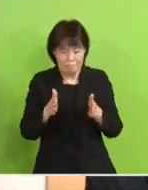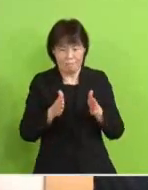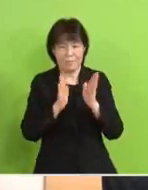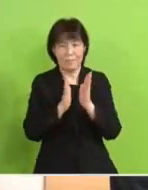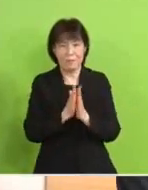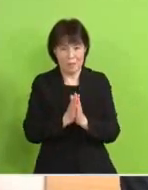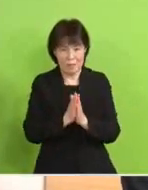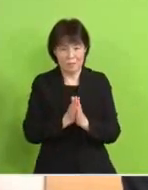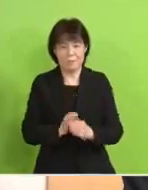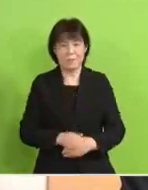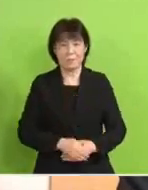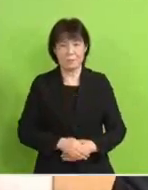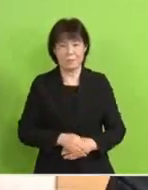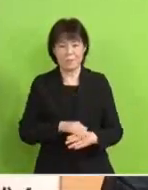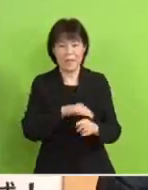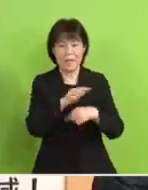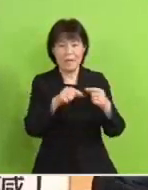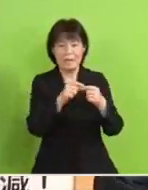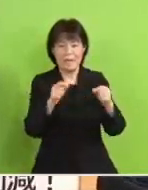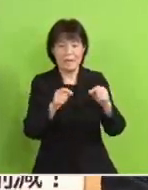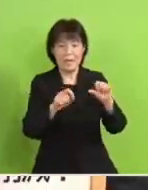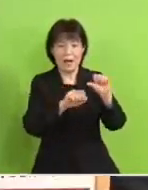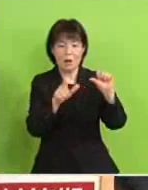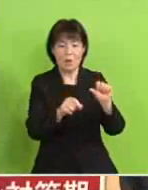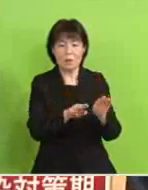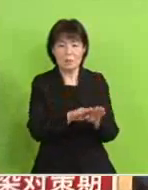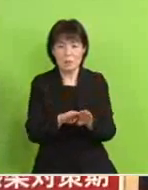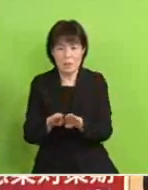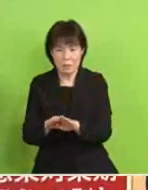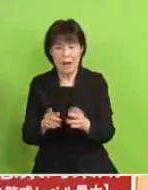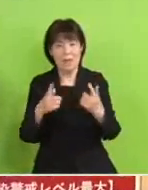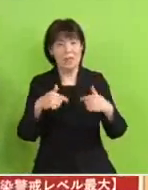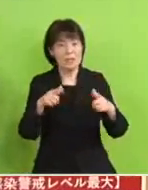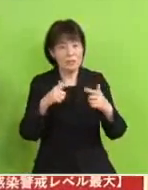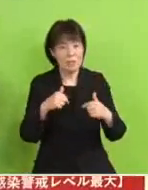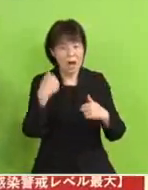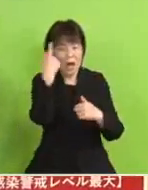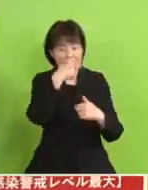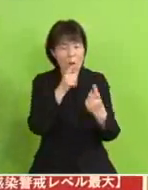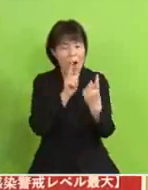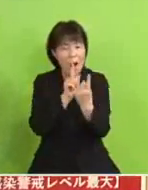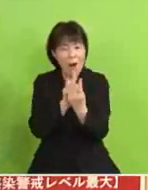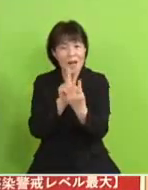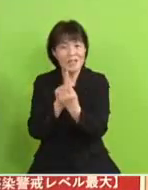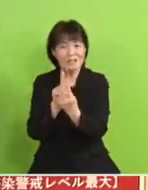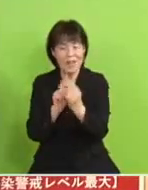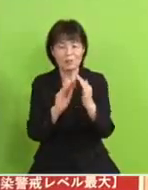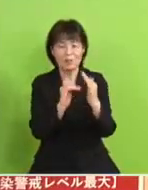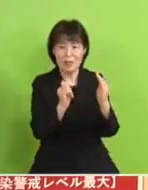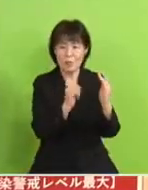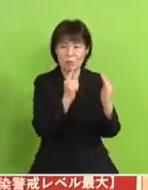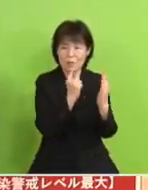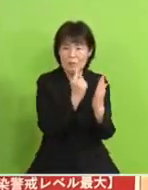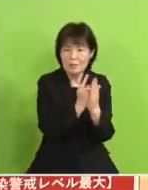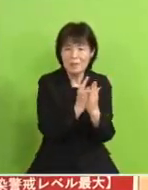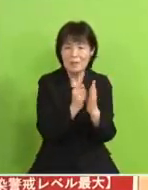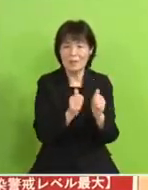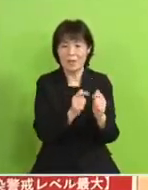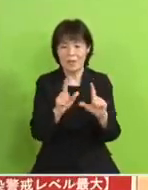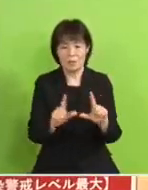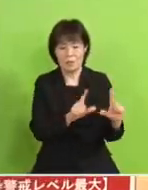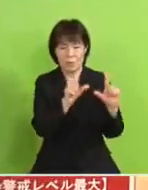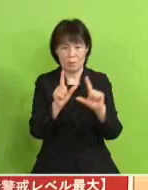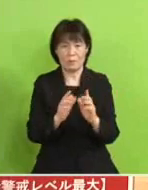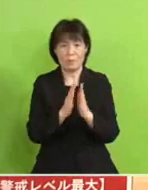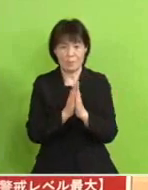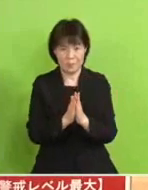ください。その結果、ゴールデンウィークはいつも顔を合わせているご家族とお過ごしいただきたい